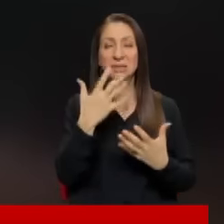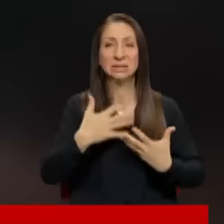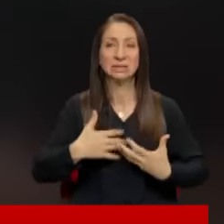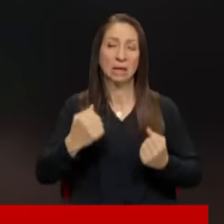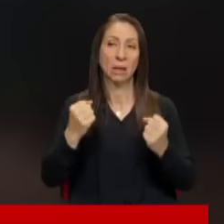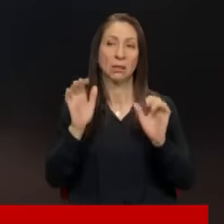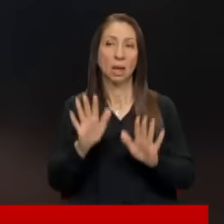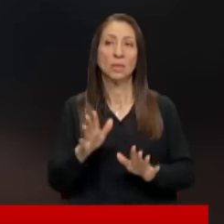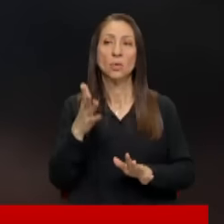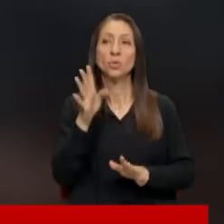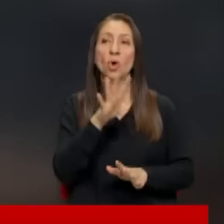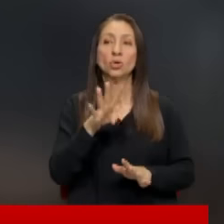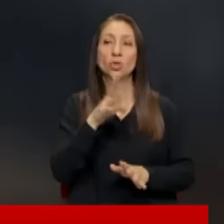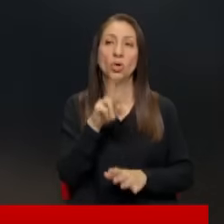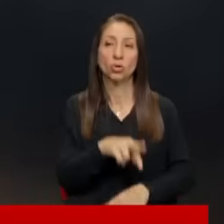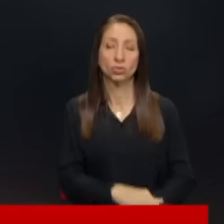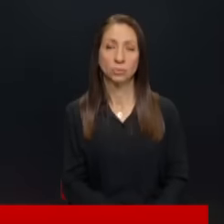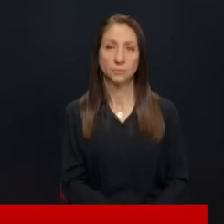tutundu.